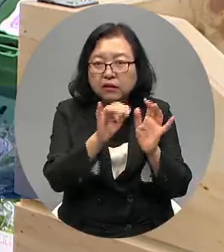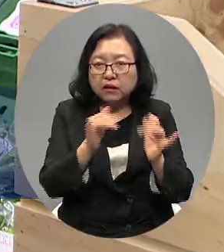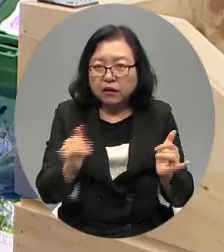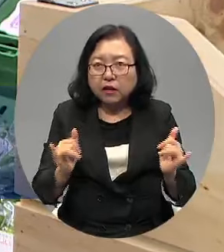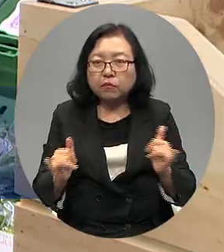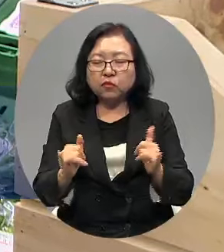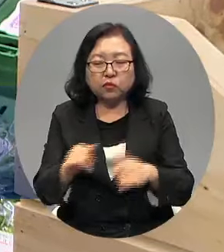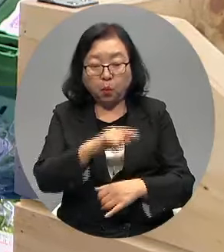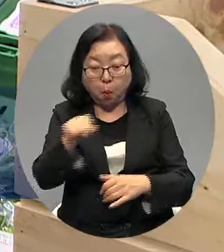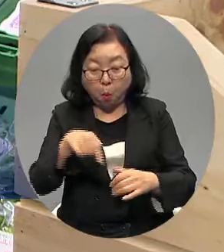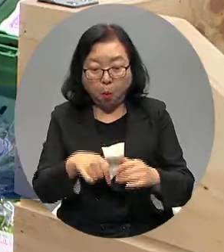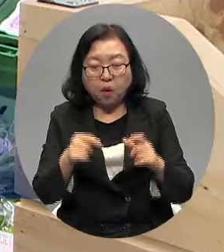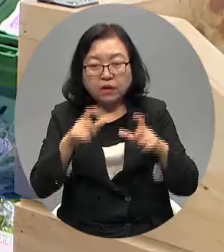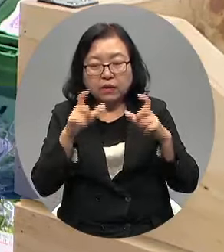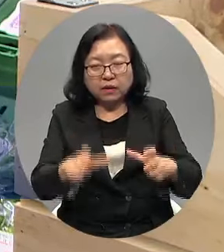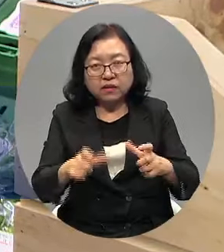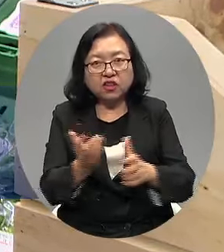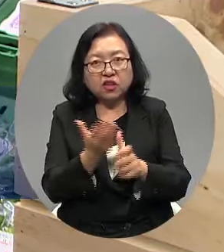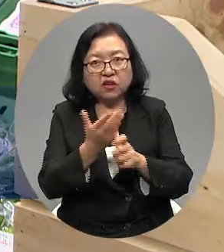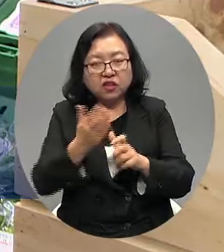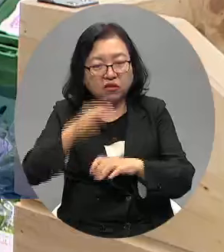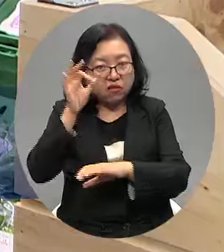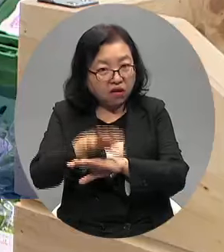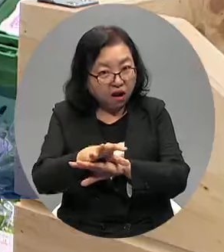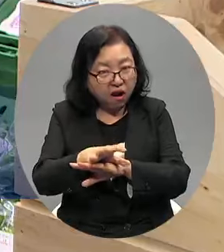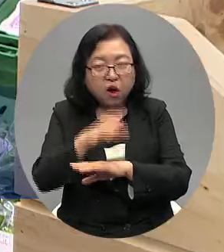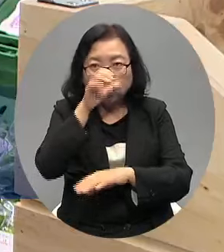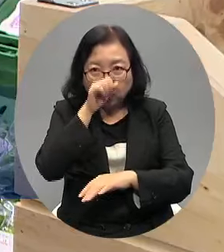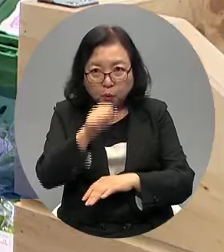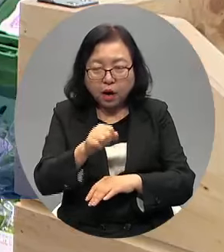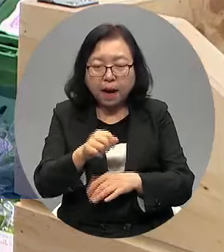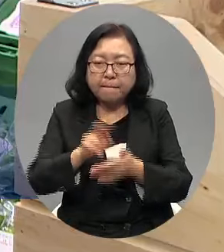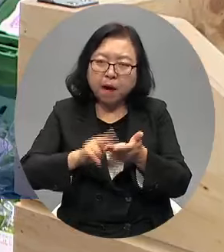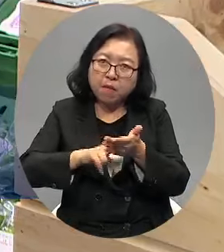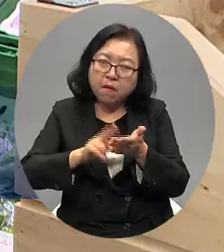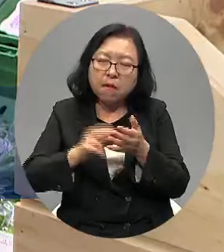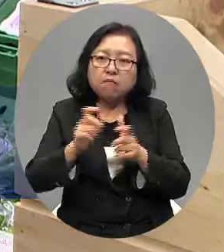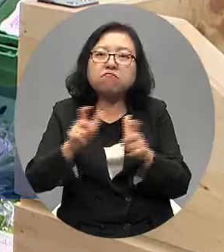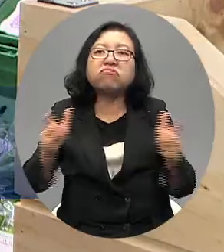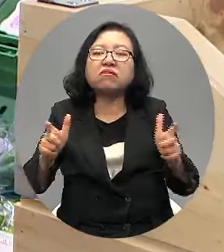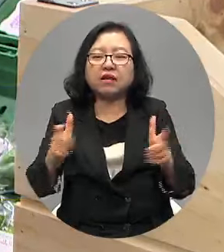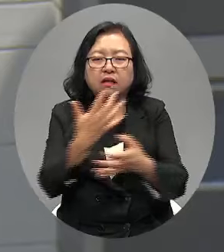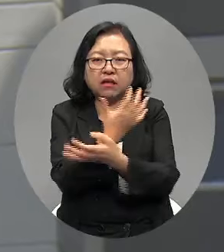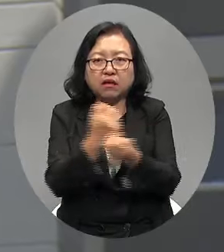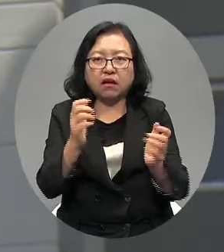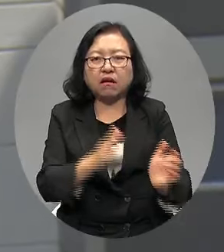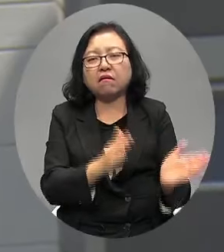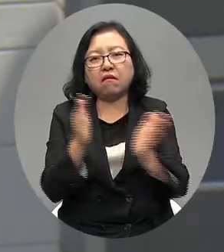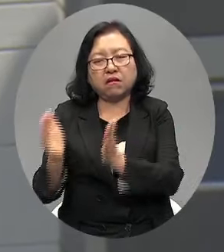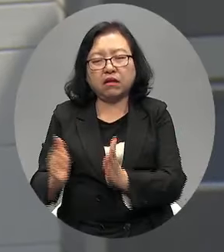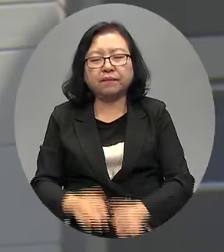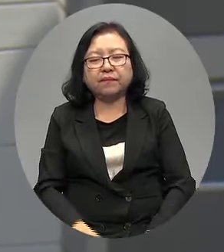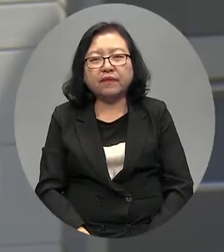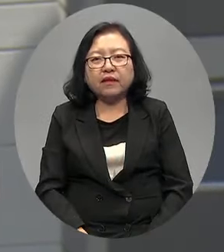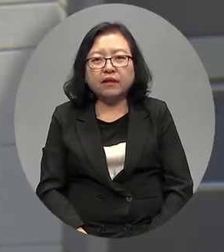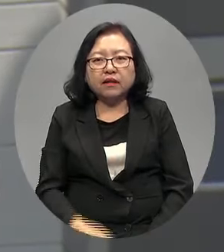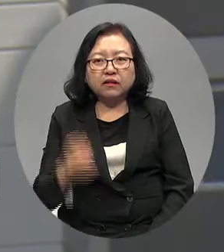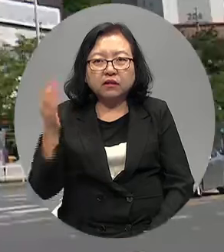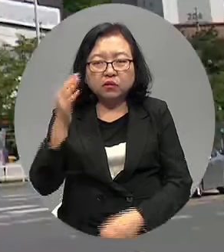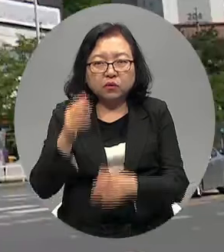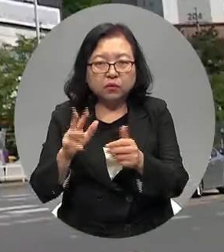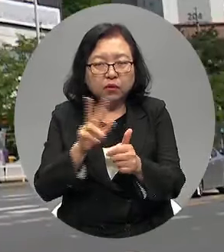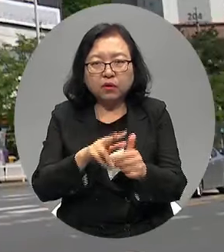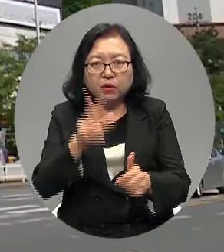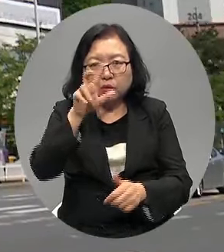선택으로 지속적으로 매출이 상승하고 있어 계속적으로 연장 계약을 하였습니다. 청주시는 롯데마트 등